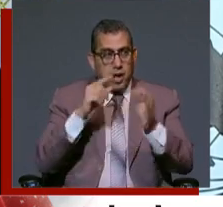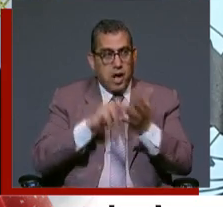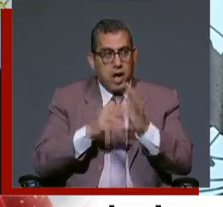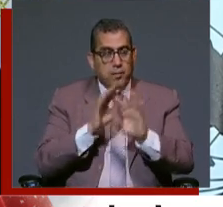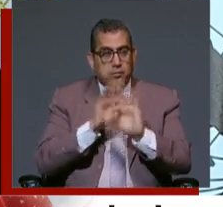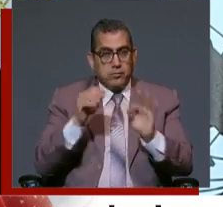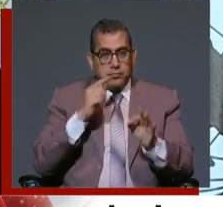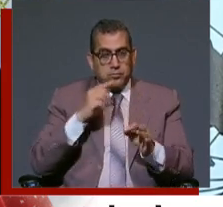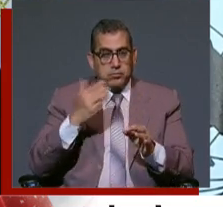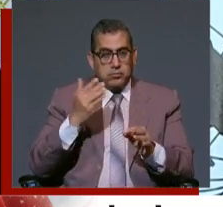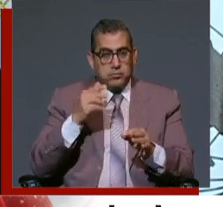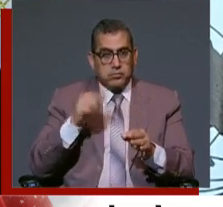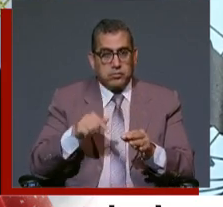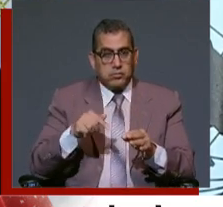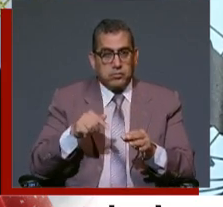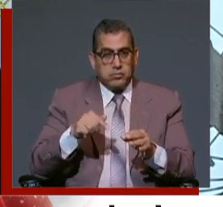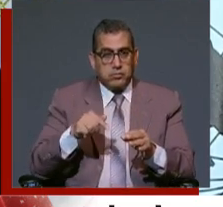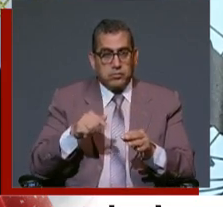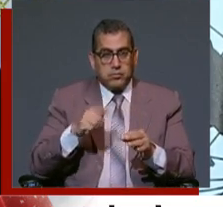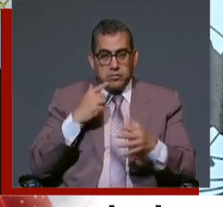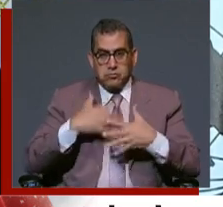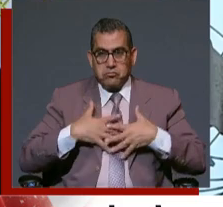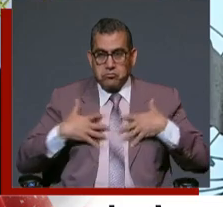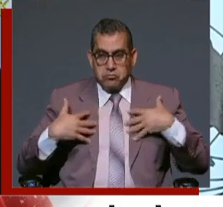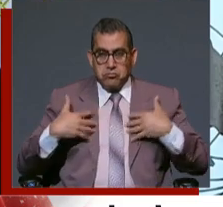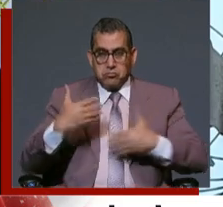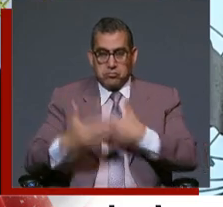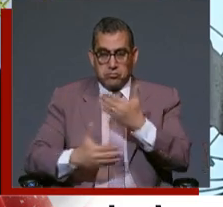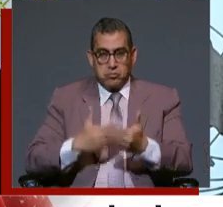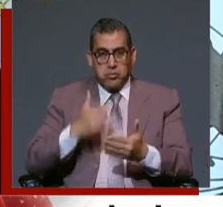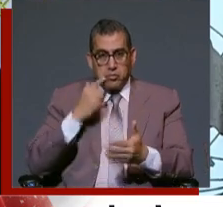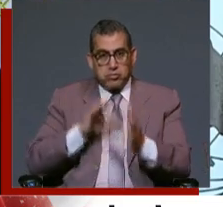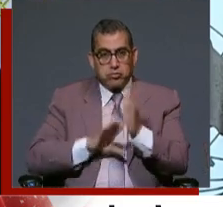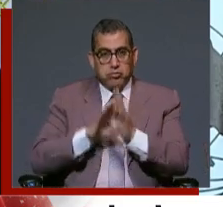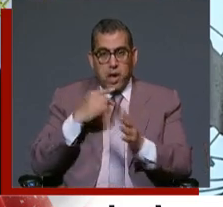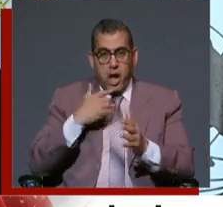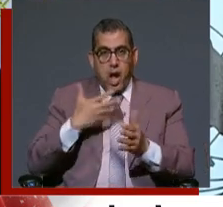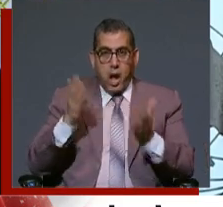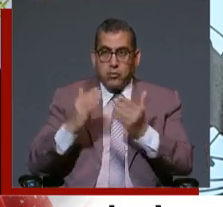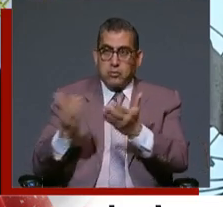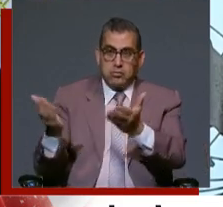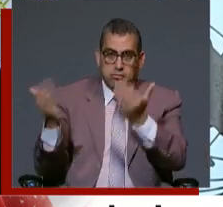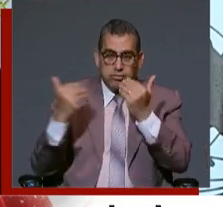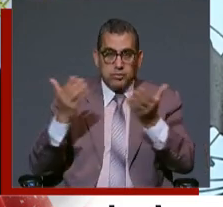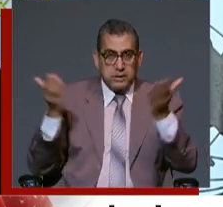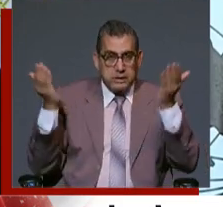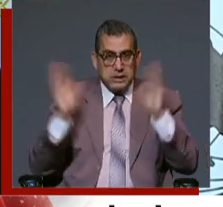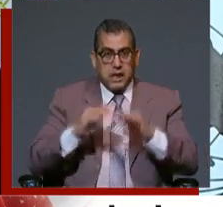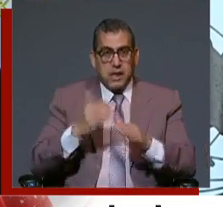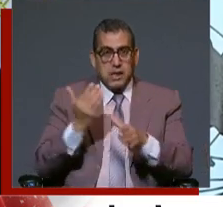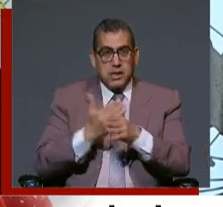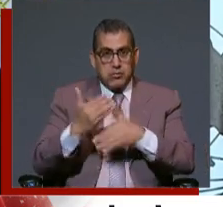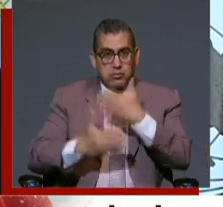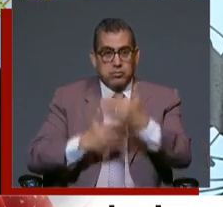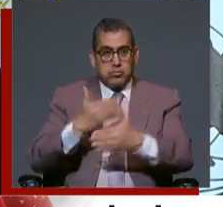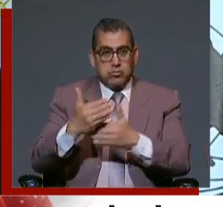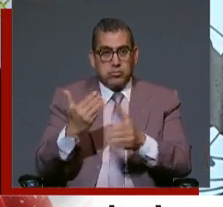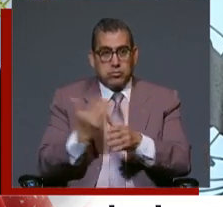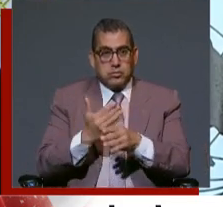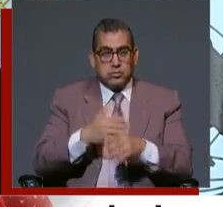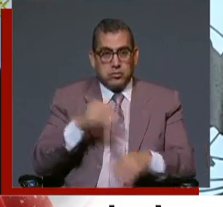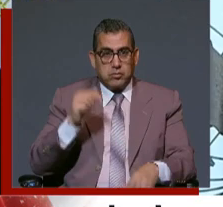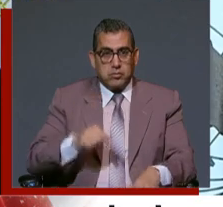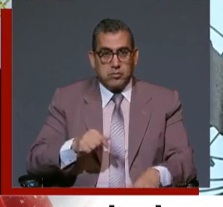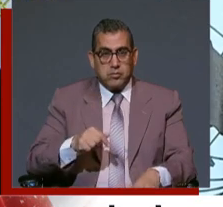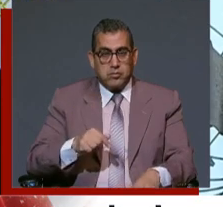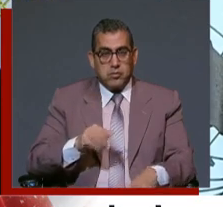إن انتعاش الاقتصاد الإفريقي يحتاج إلى تعبئة حقيقية للموارد